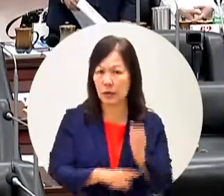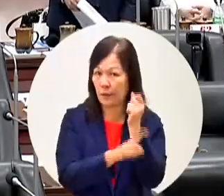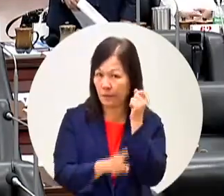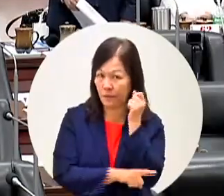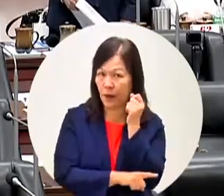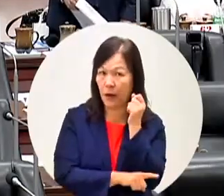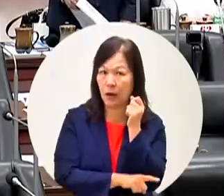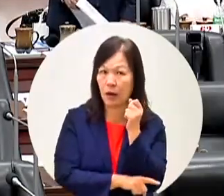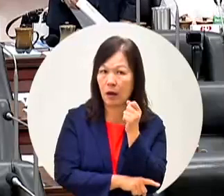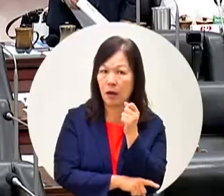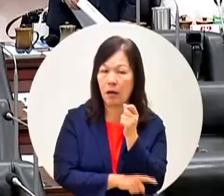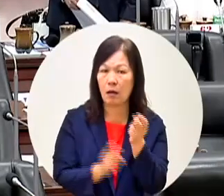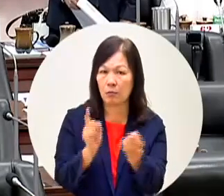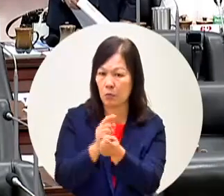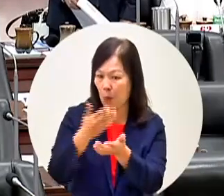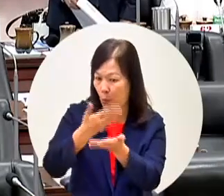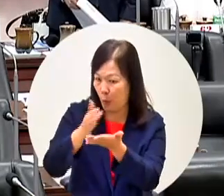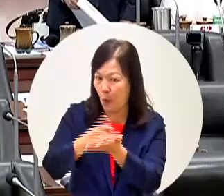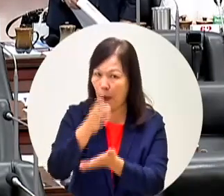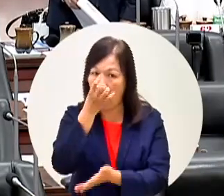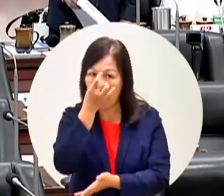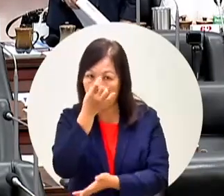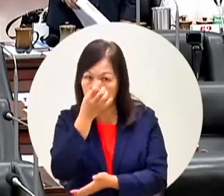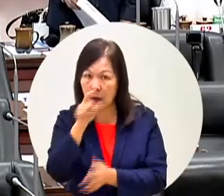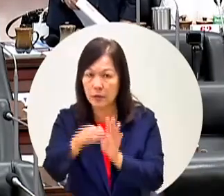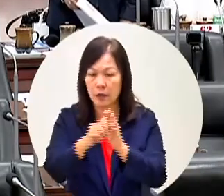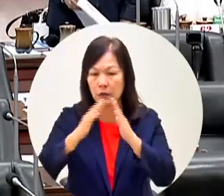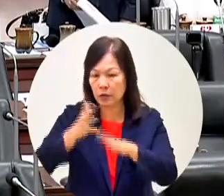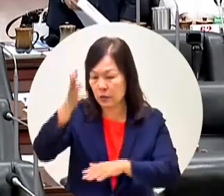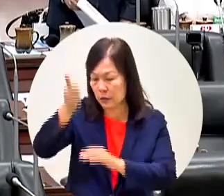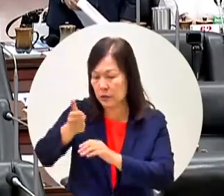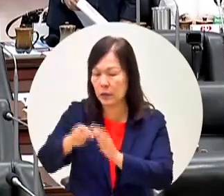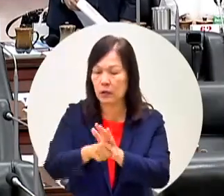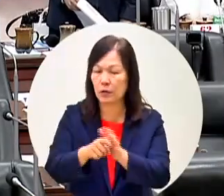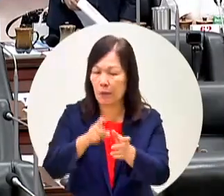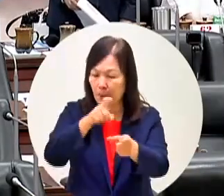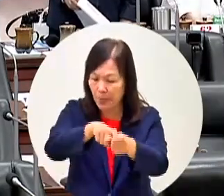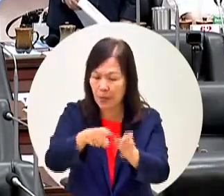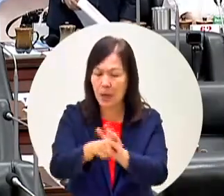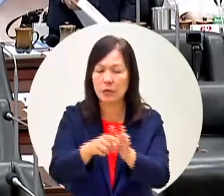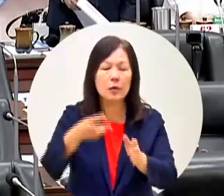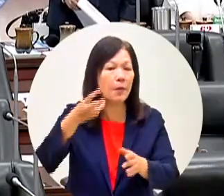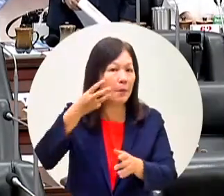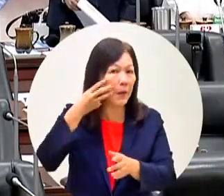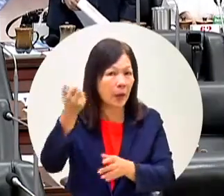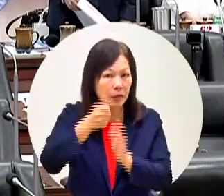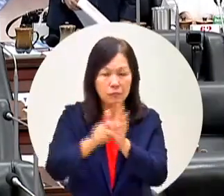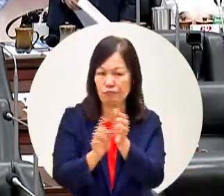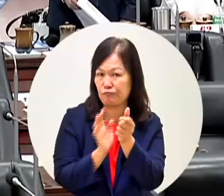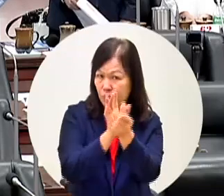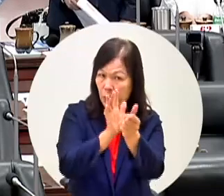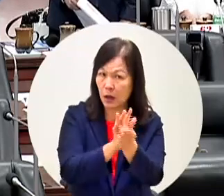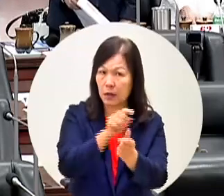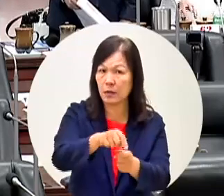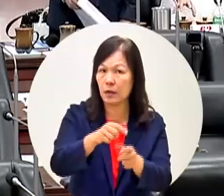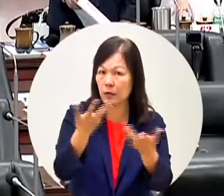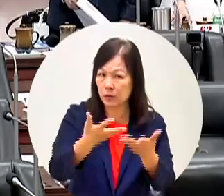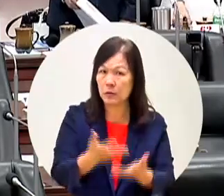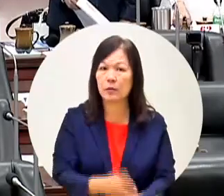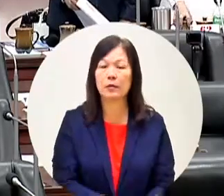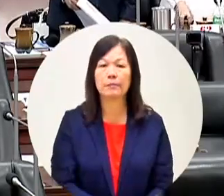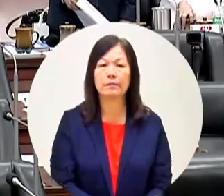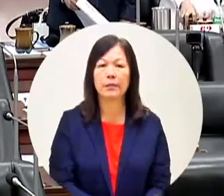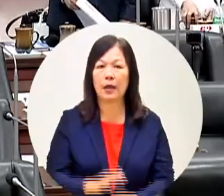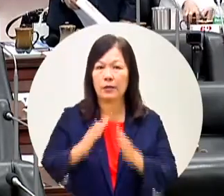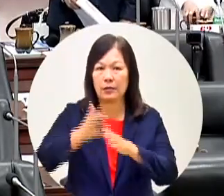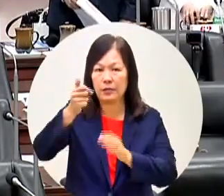情是市长的政见，也是观光局潘局长在大力推动的事情。所以说现在市长的态度就是要积极，要用